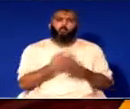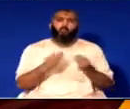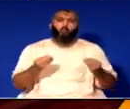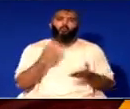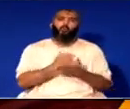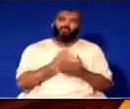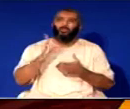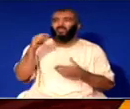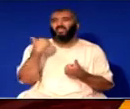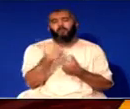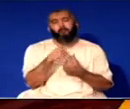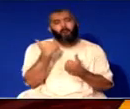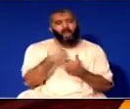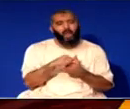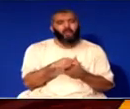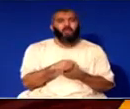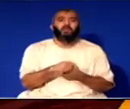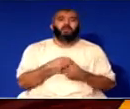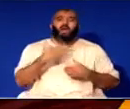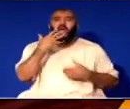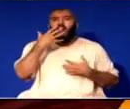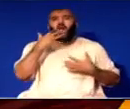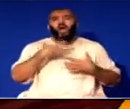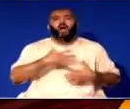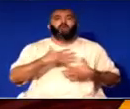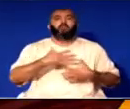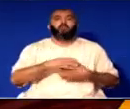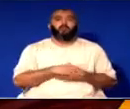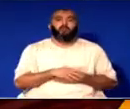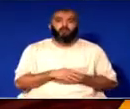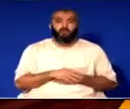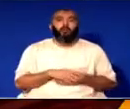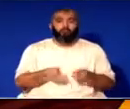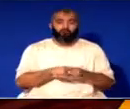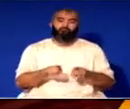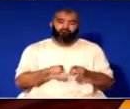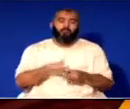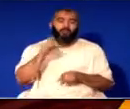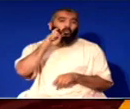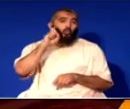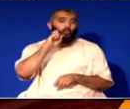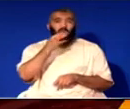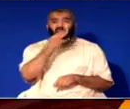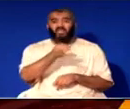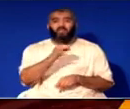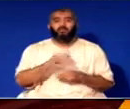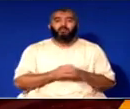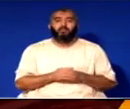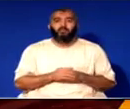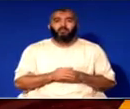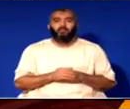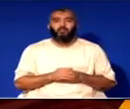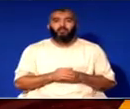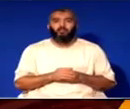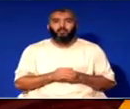يعني. والطبيب ما قال لك والو؟ الطبيب قال لي ما تغسليش دائما، قال لي ما تغسليش دائما، قال لي عندك الحساسية ما تغسليش